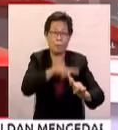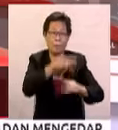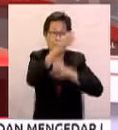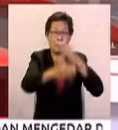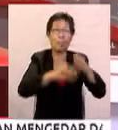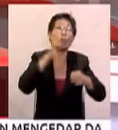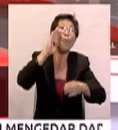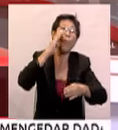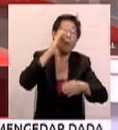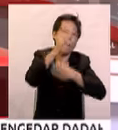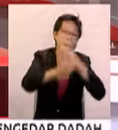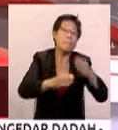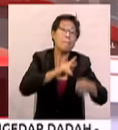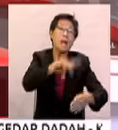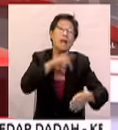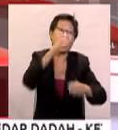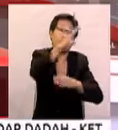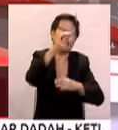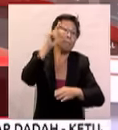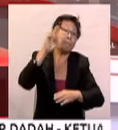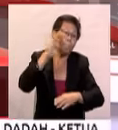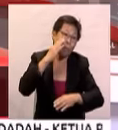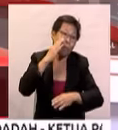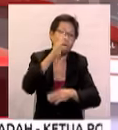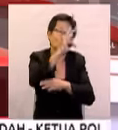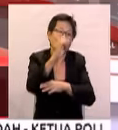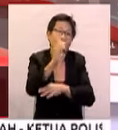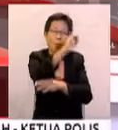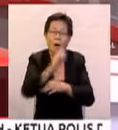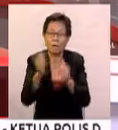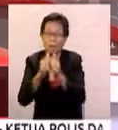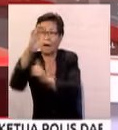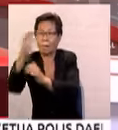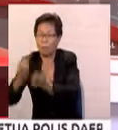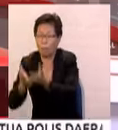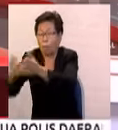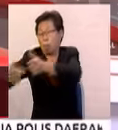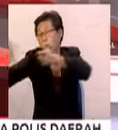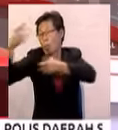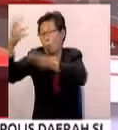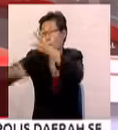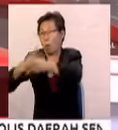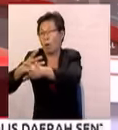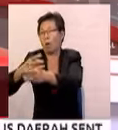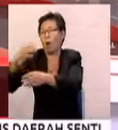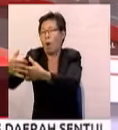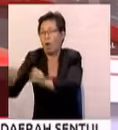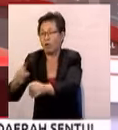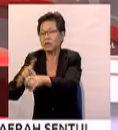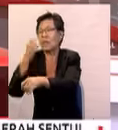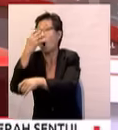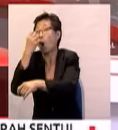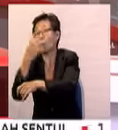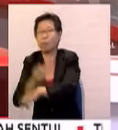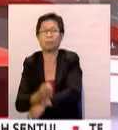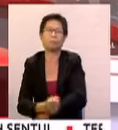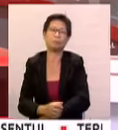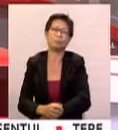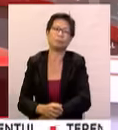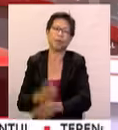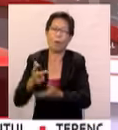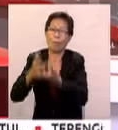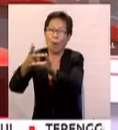Bumiputra KA Petra Sdn Bhd sebanyak 70% dengan syarikat perkapalan terbesar dunia berpangkalan di Hong Kong, Hutchinson